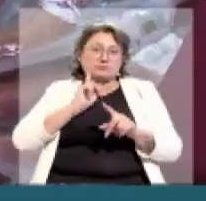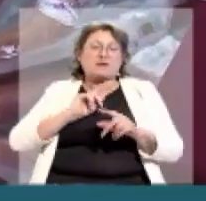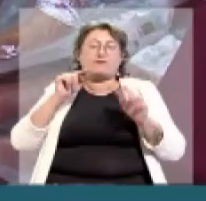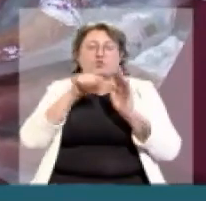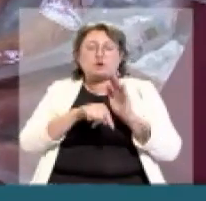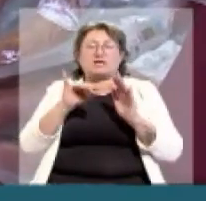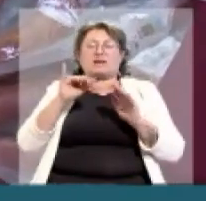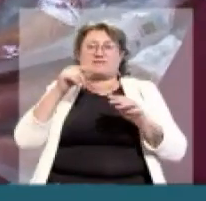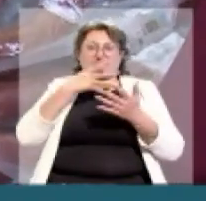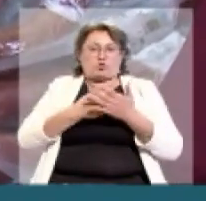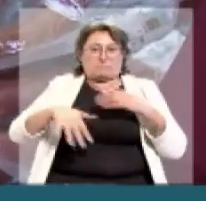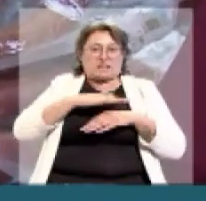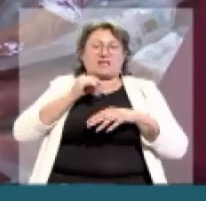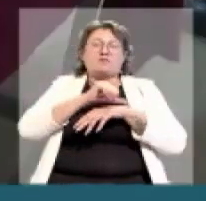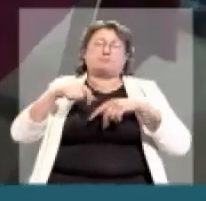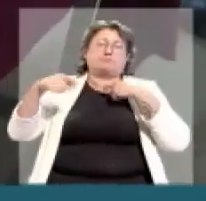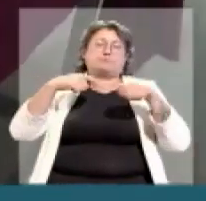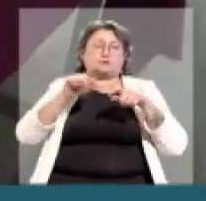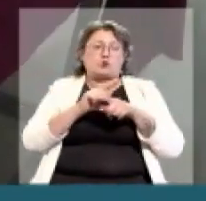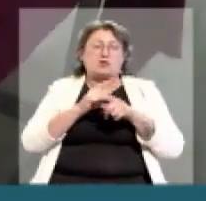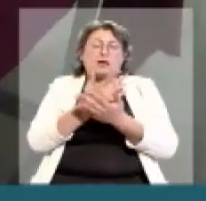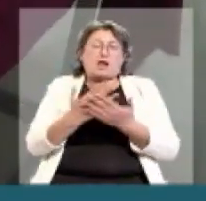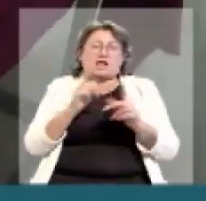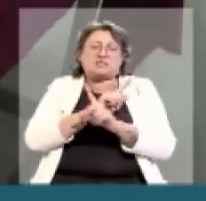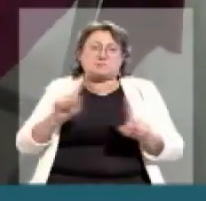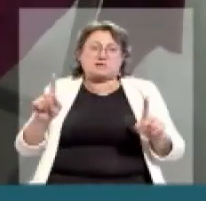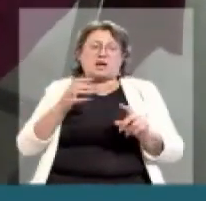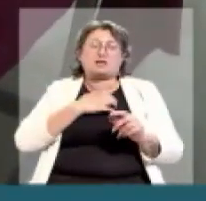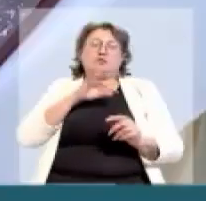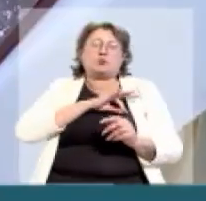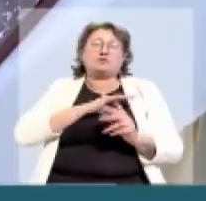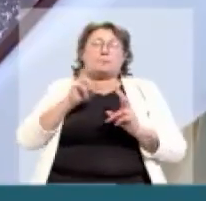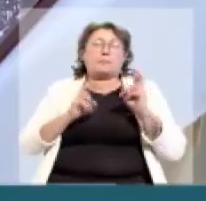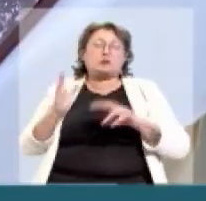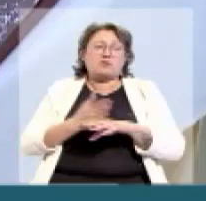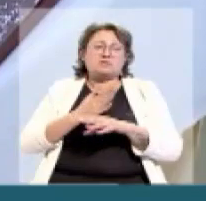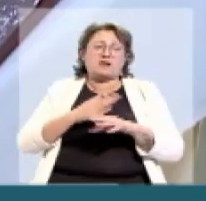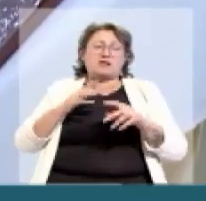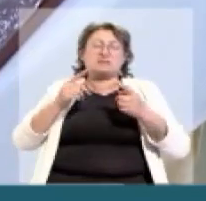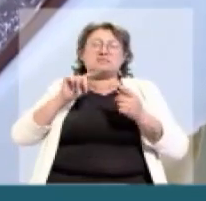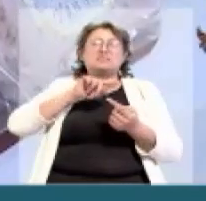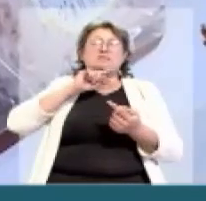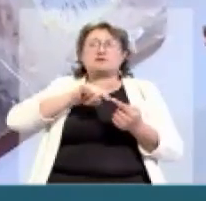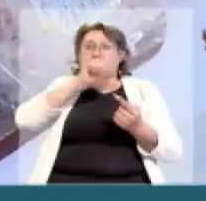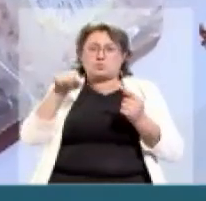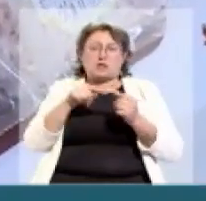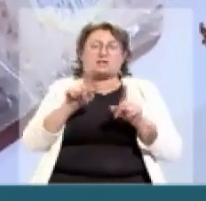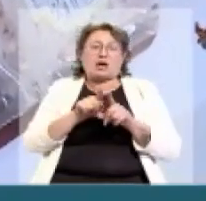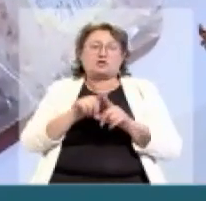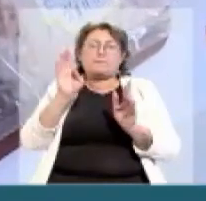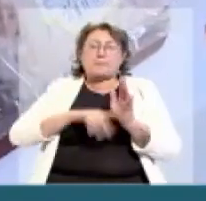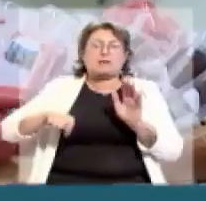и внешний рынок. В планах расширение производства и ассортимента. Хотят внедрить процесс производства замкнутого цикла, сделать его